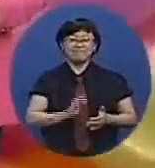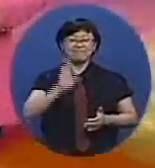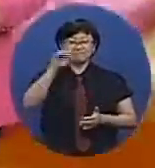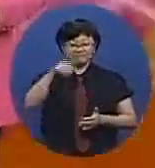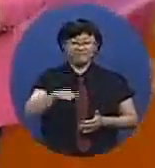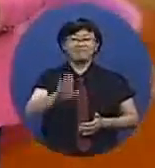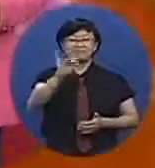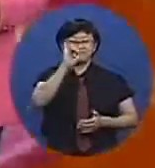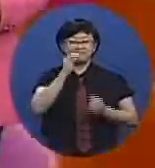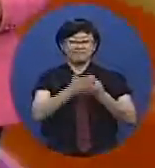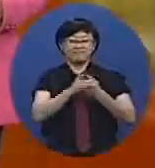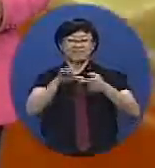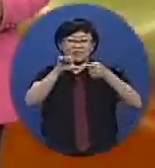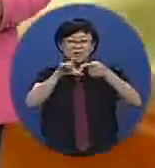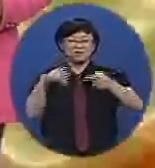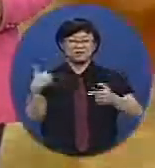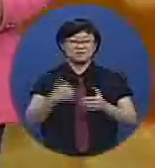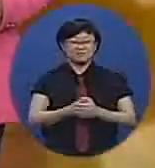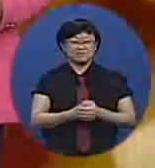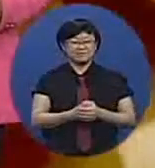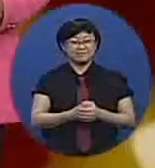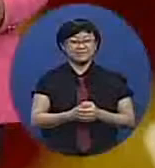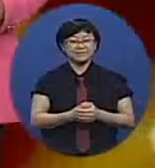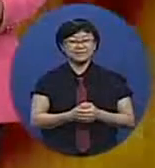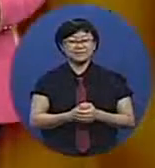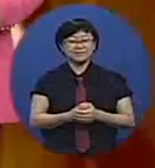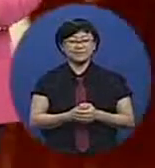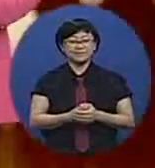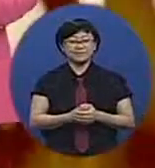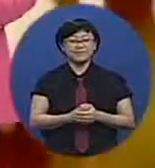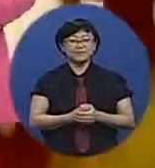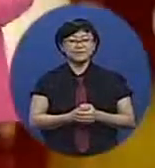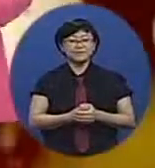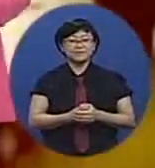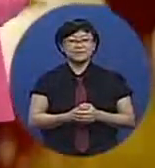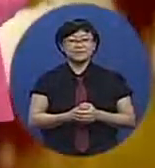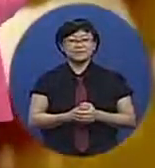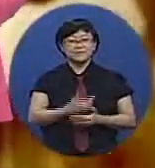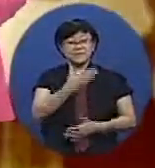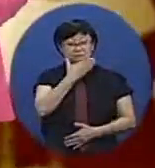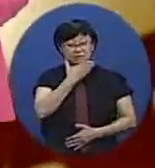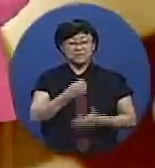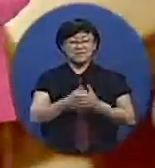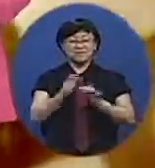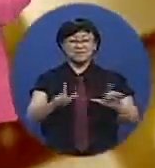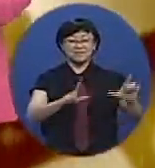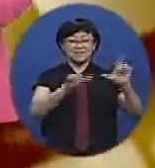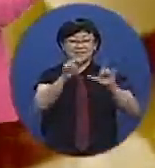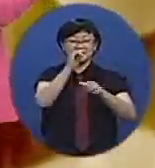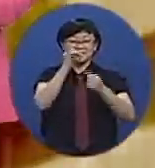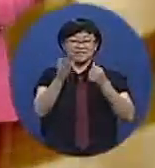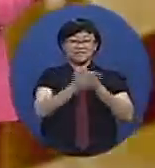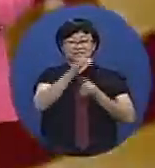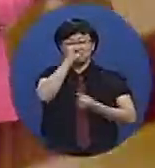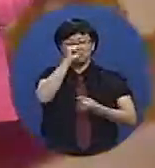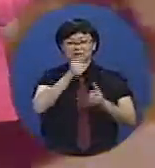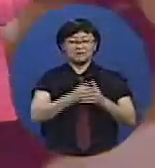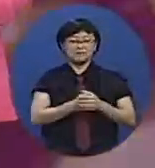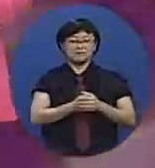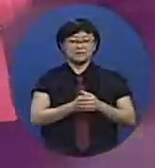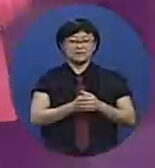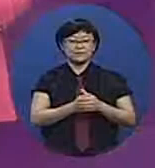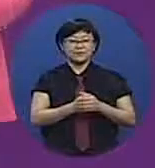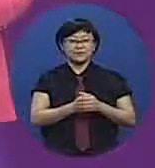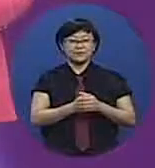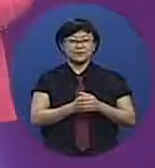않고 아. 네 그래요. 그래도 어쨌든 행복하게 사시니까 좋습니다. 예예 예, 감사합니다.